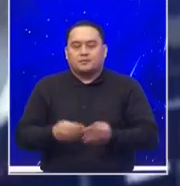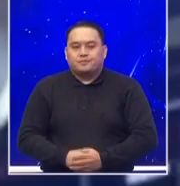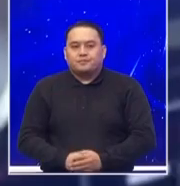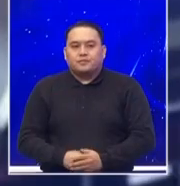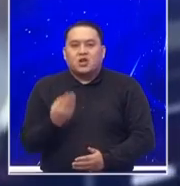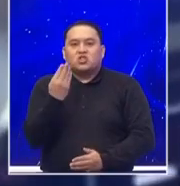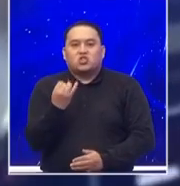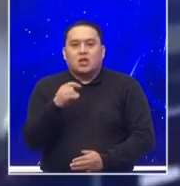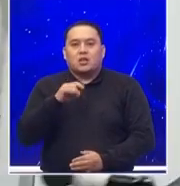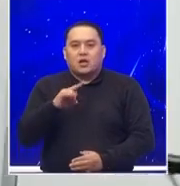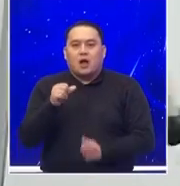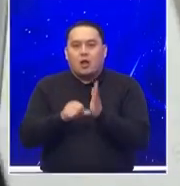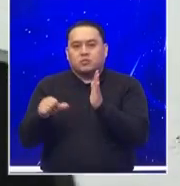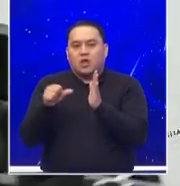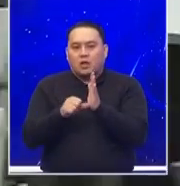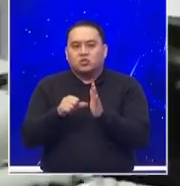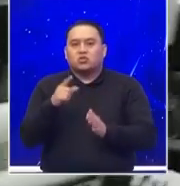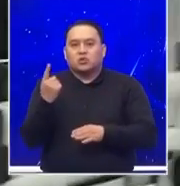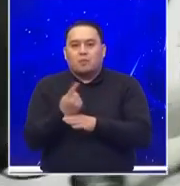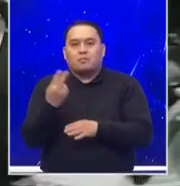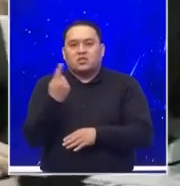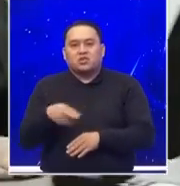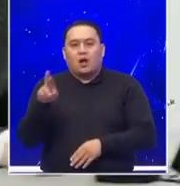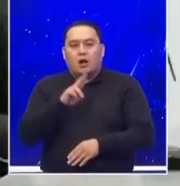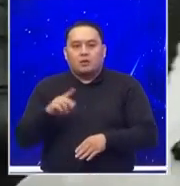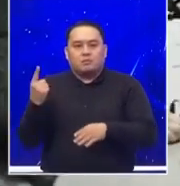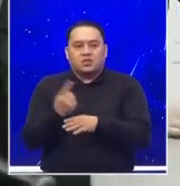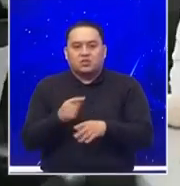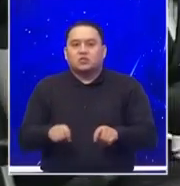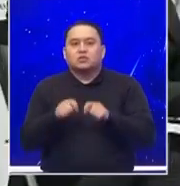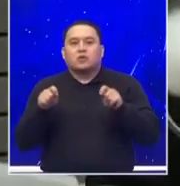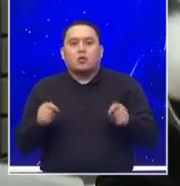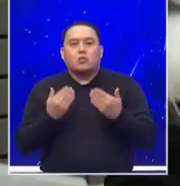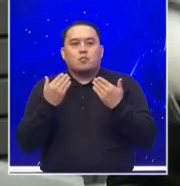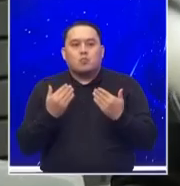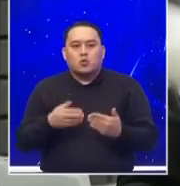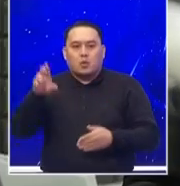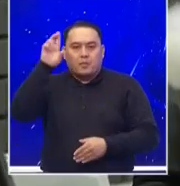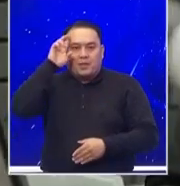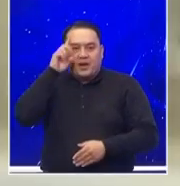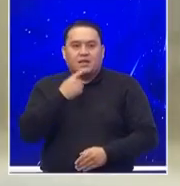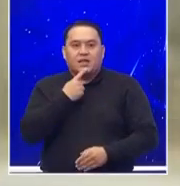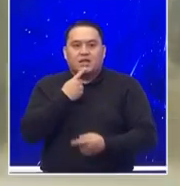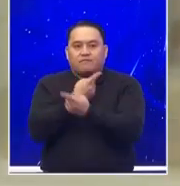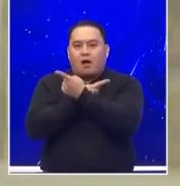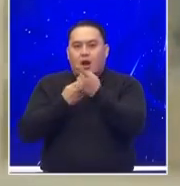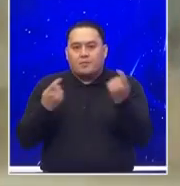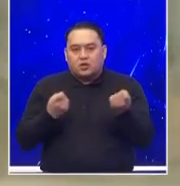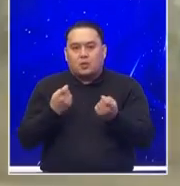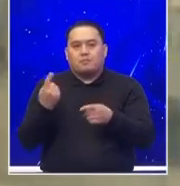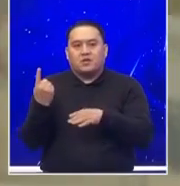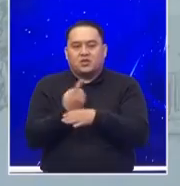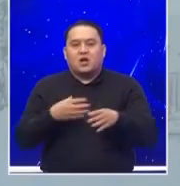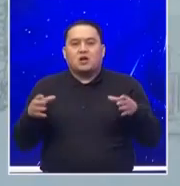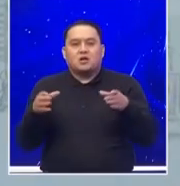Шалқар радиосы 1966 жылы 1-ші қаңтарда алғаш хабар таратқан еді. Бүгінде тек мемлекеттік тілде ақпарат тарататын бірегей